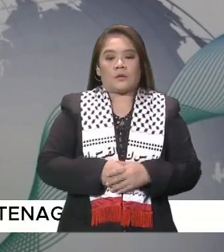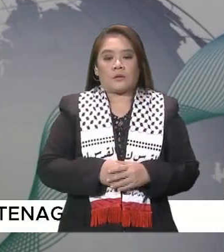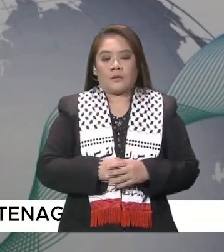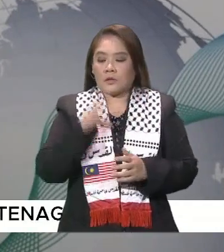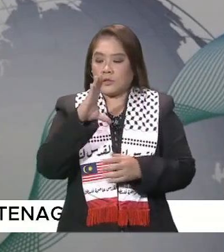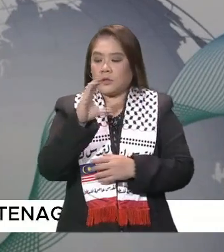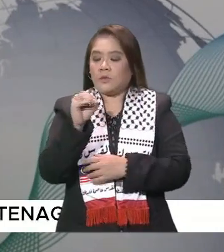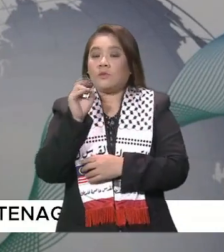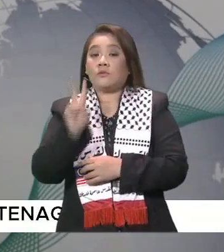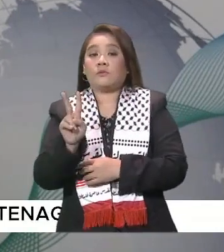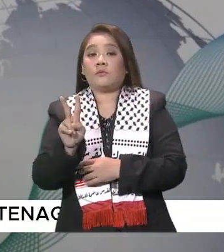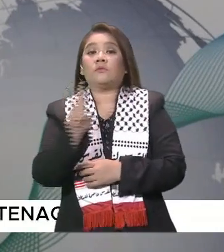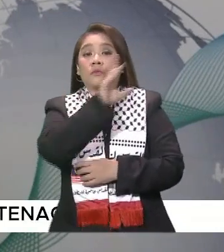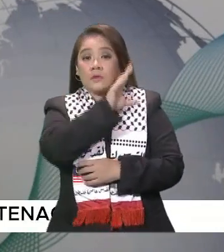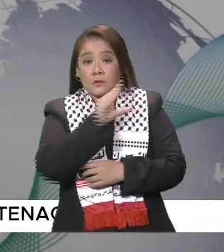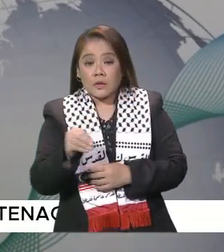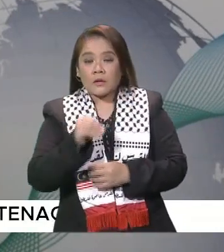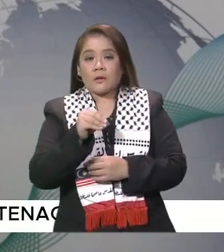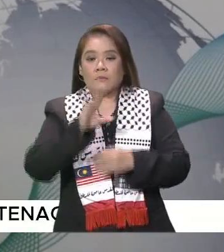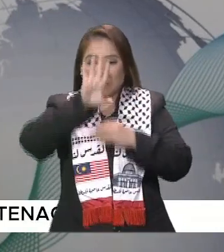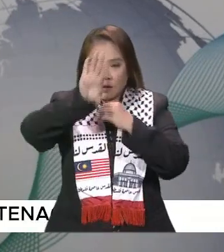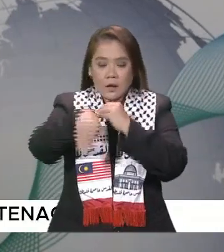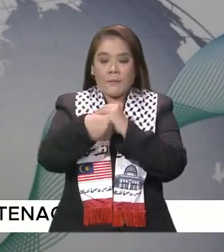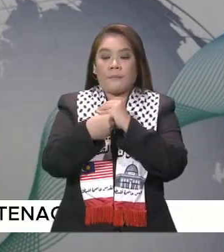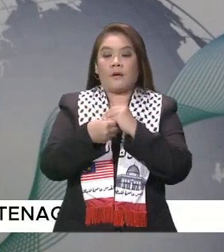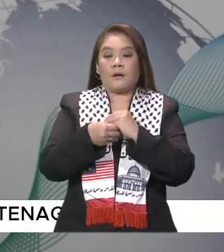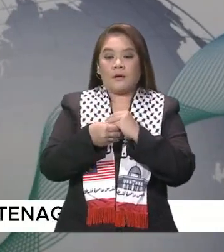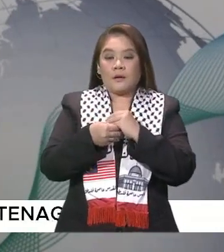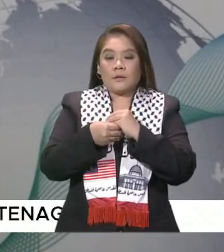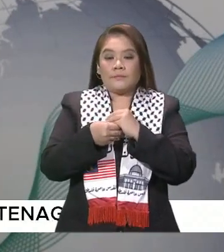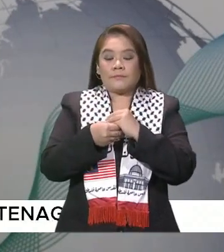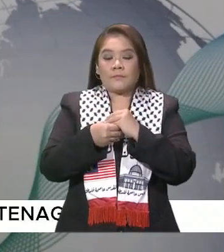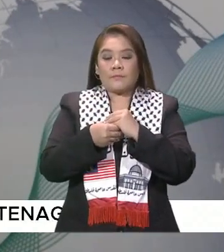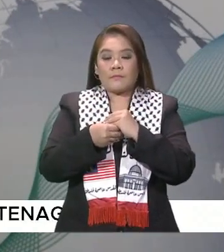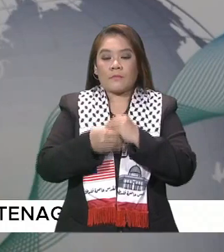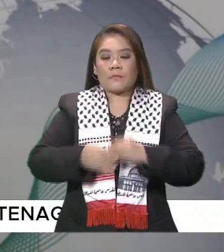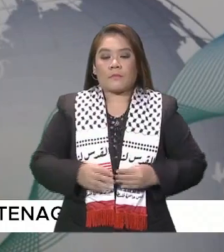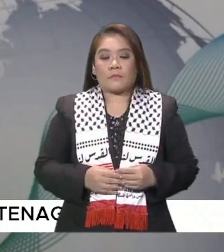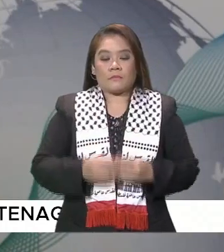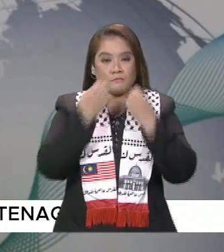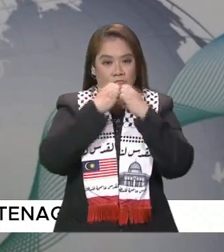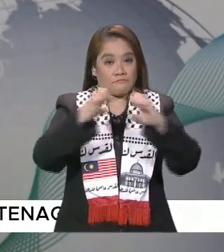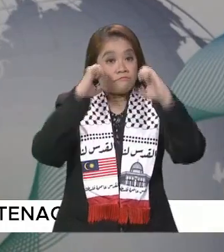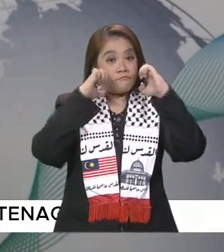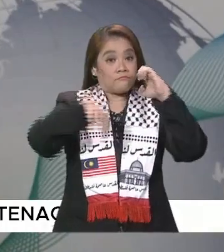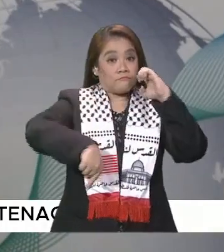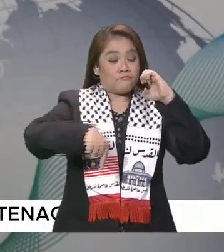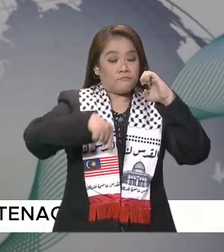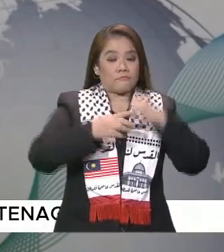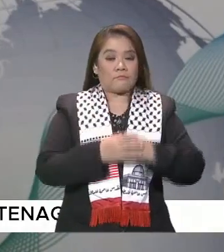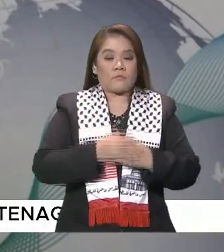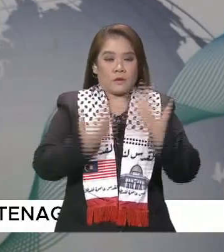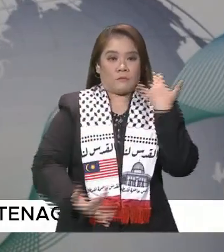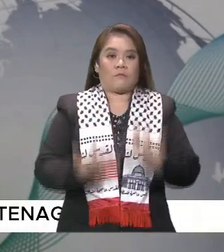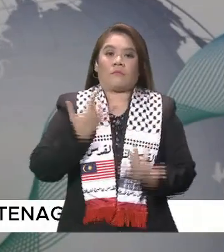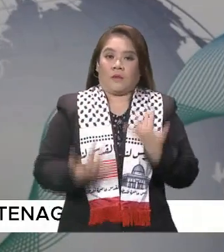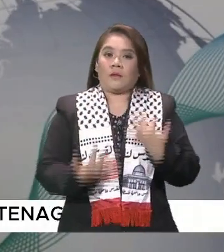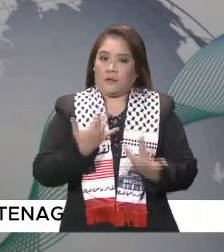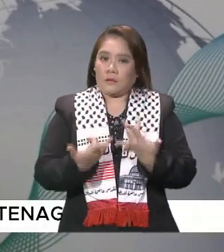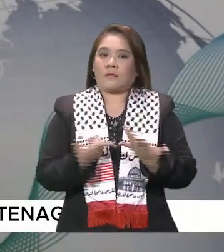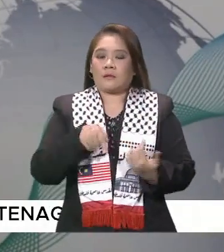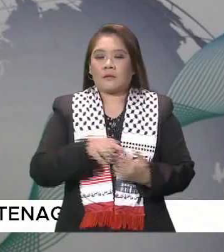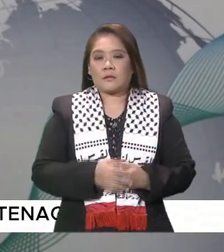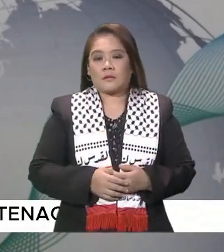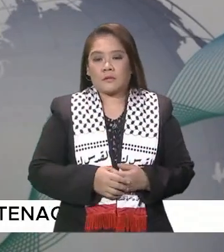CO2 dan meningkatkan tahap kecekapan pembakaran